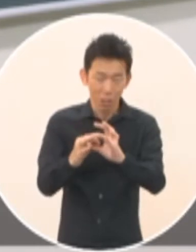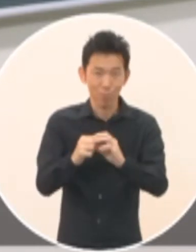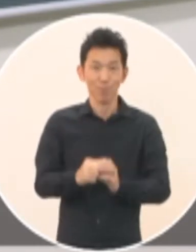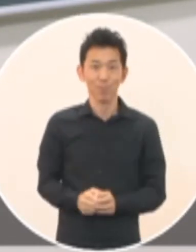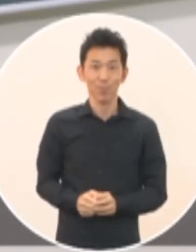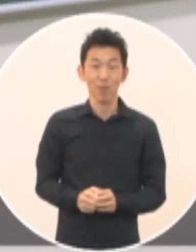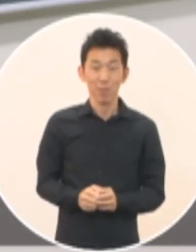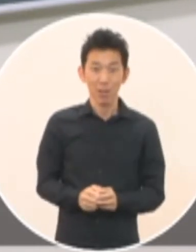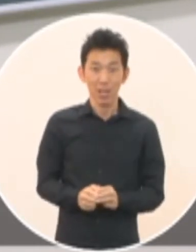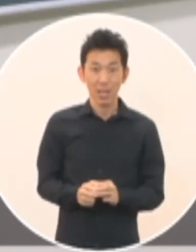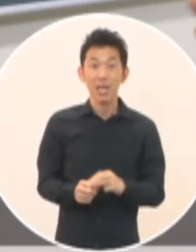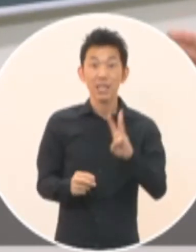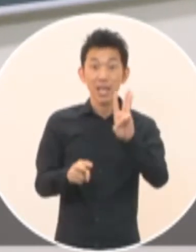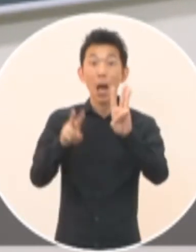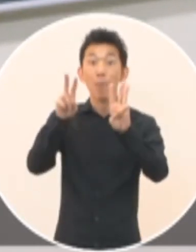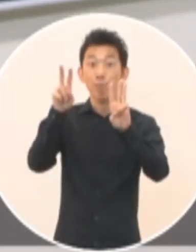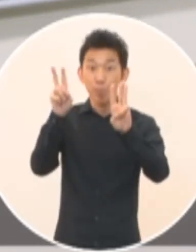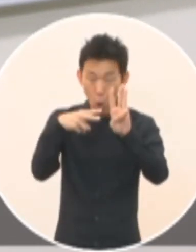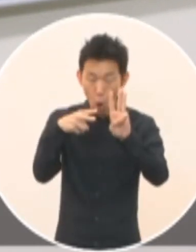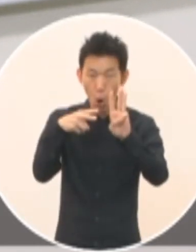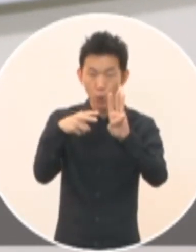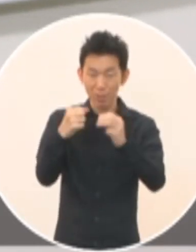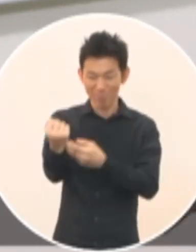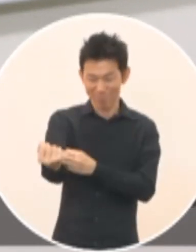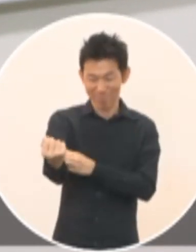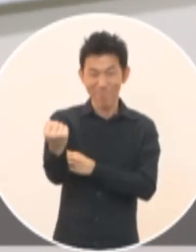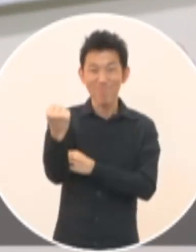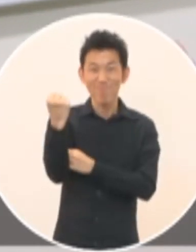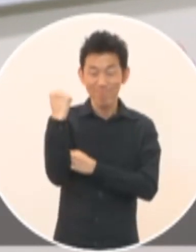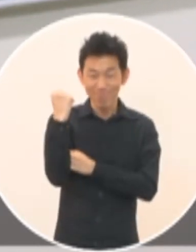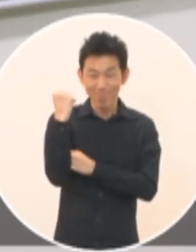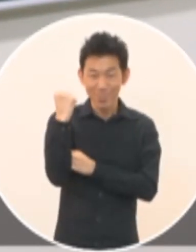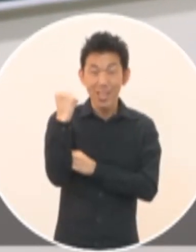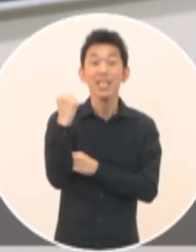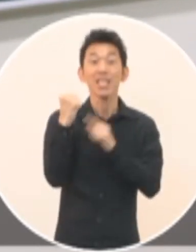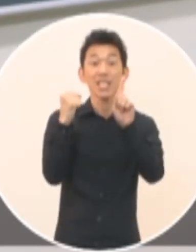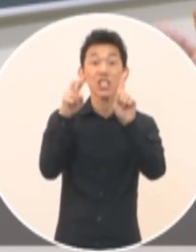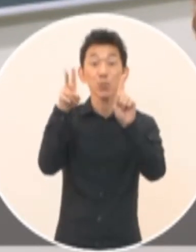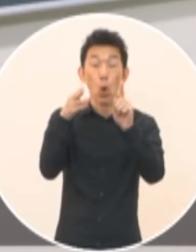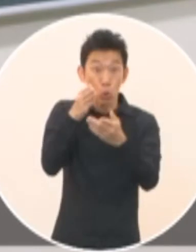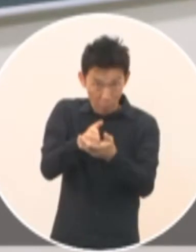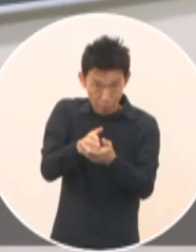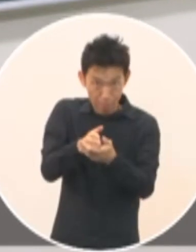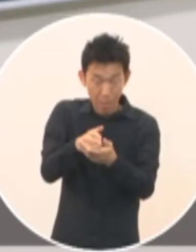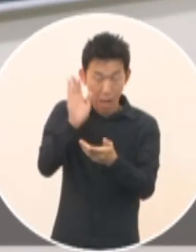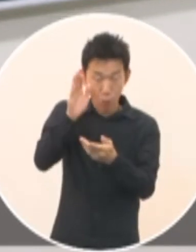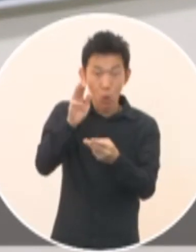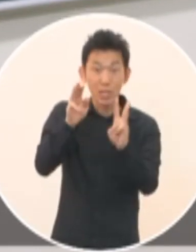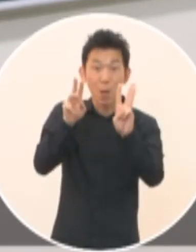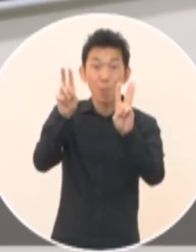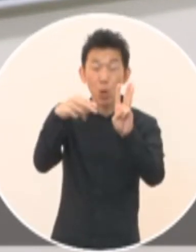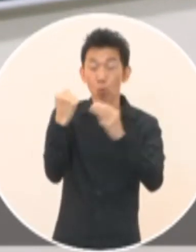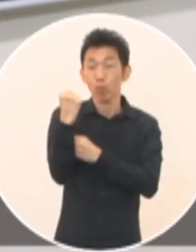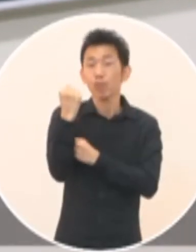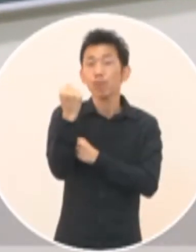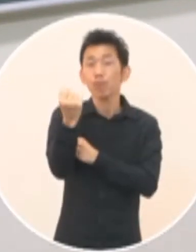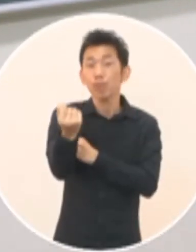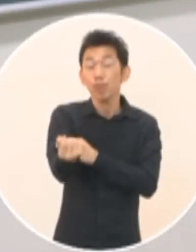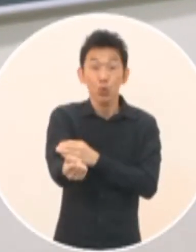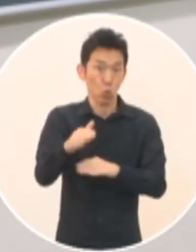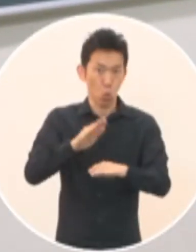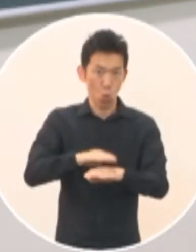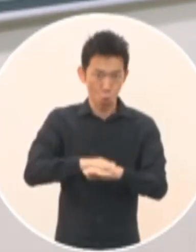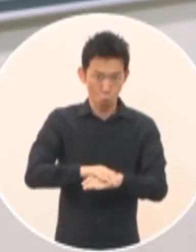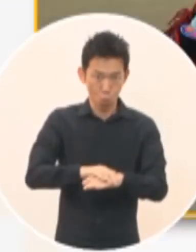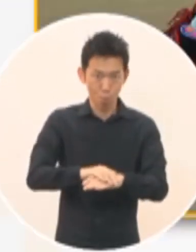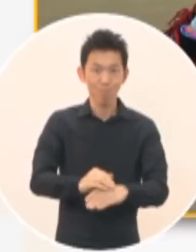ず3秒で縮めて筋肉を、そして1秒止めて3秒で戻していく、そんな形です。